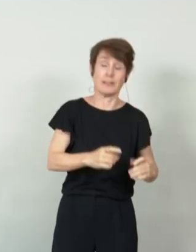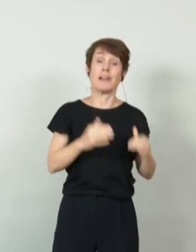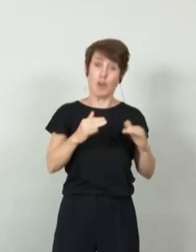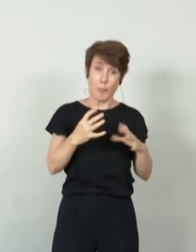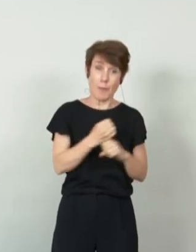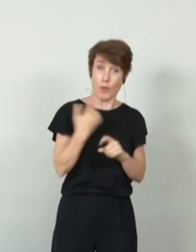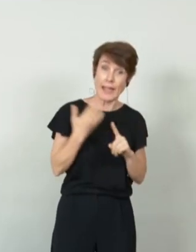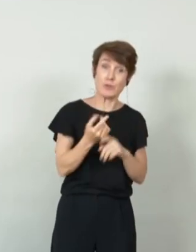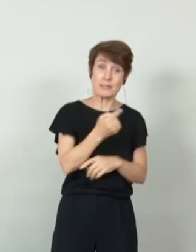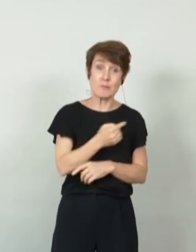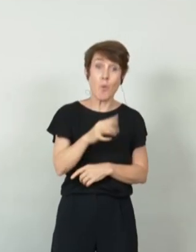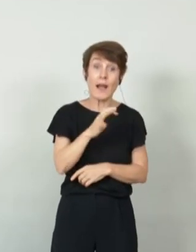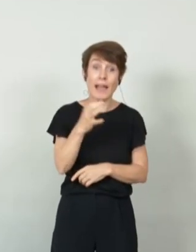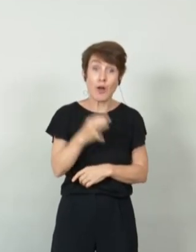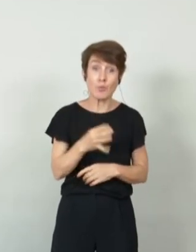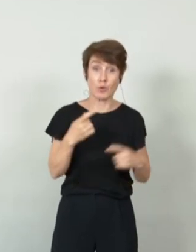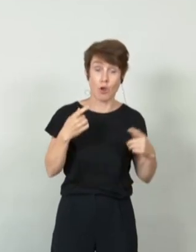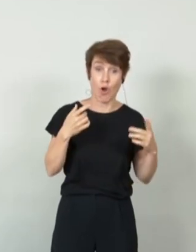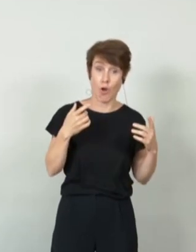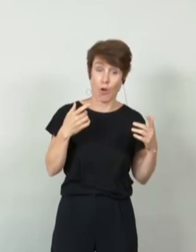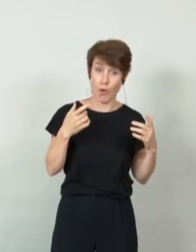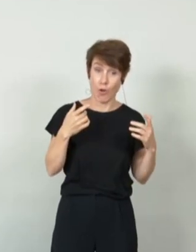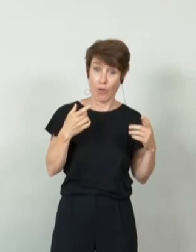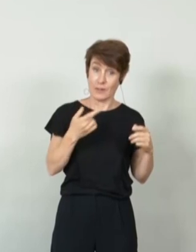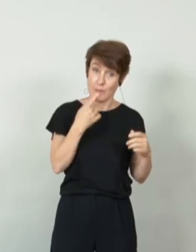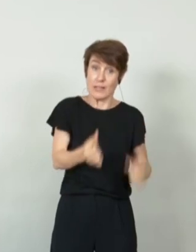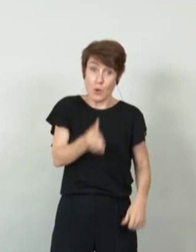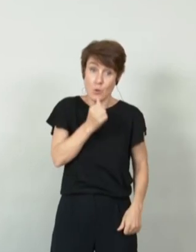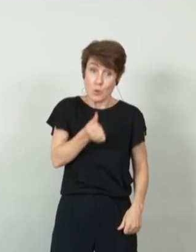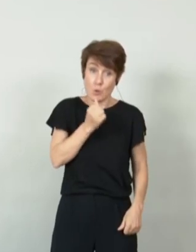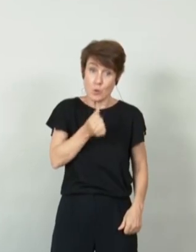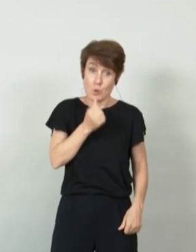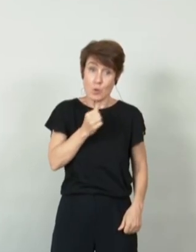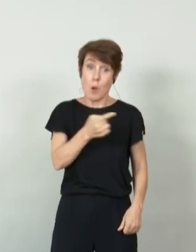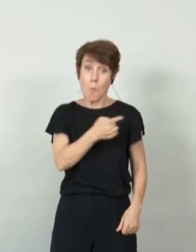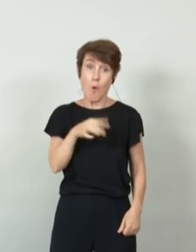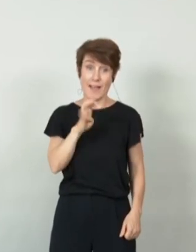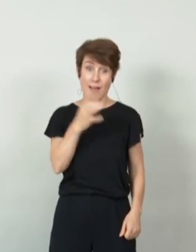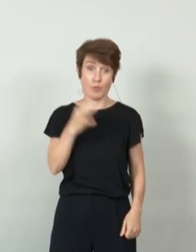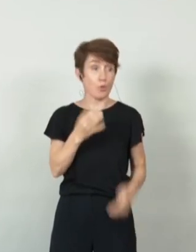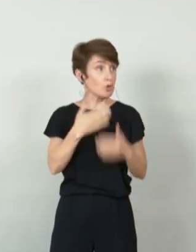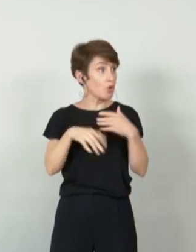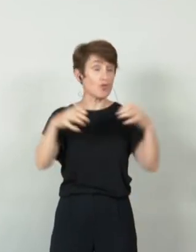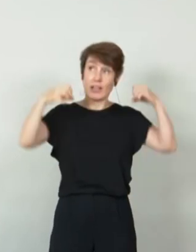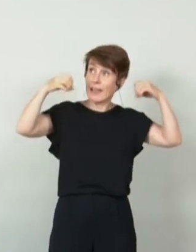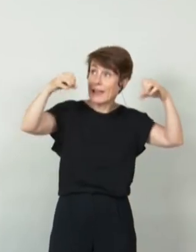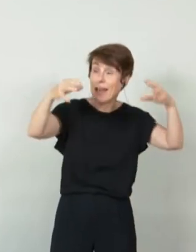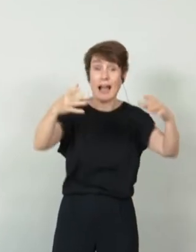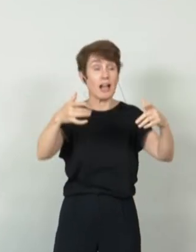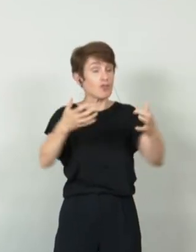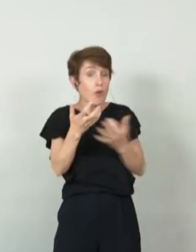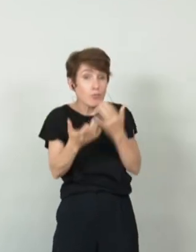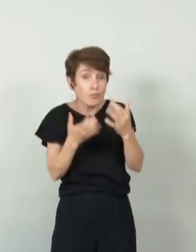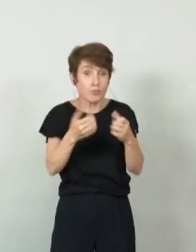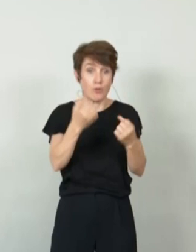40% le besoin en 15 ans le besoin du parc municipal en matière de bâtiment d'éclairage public et de